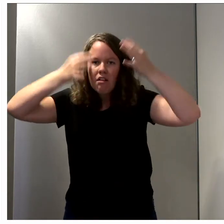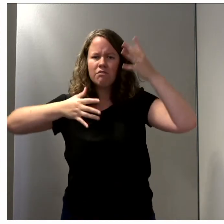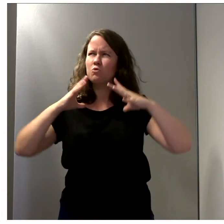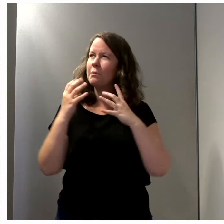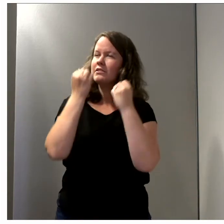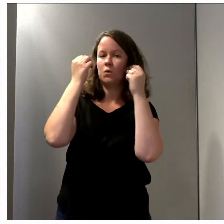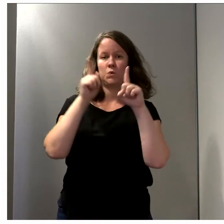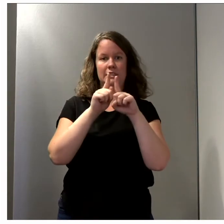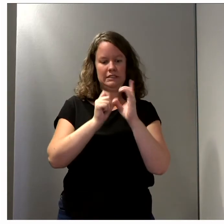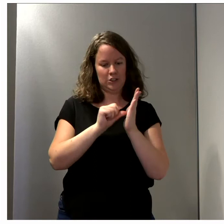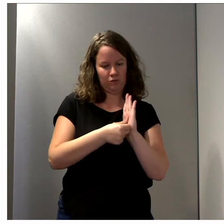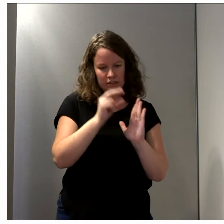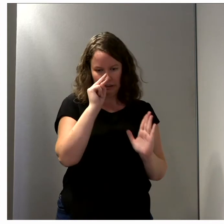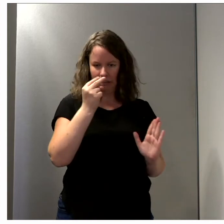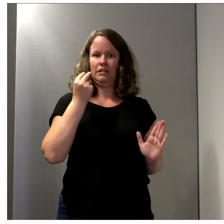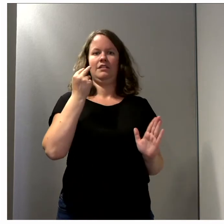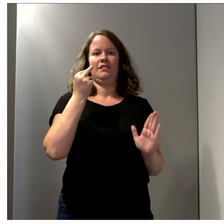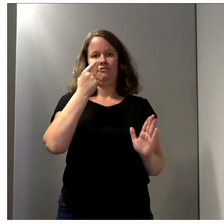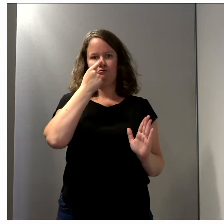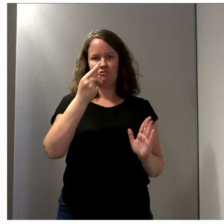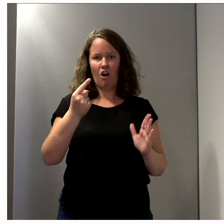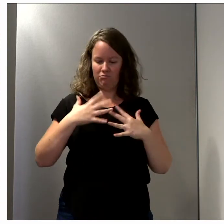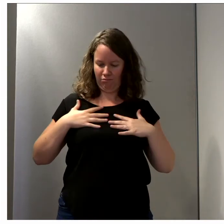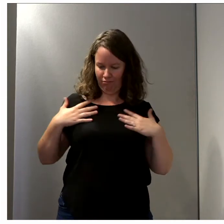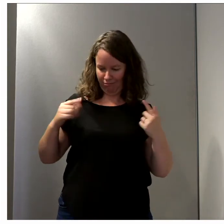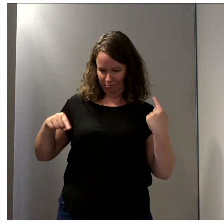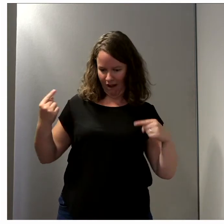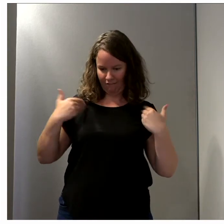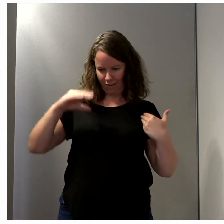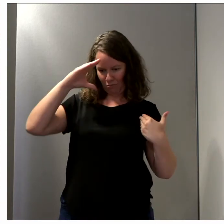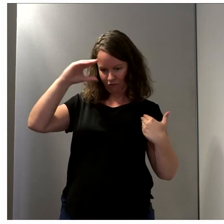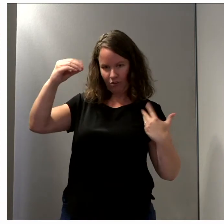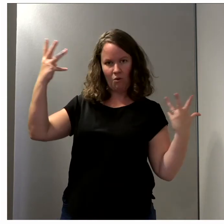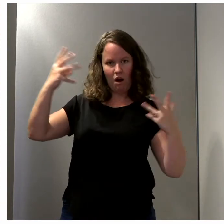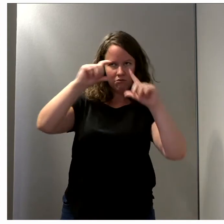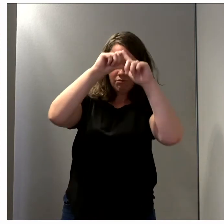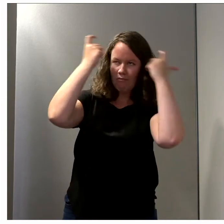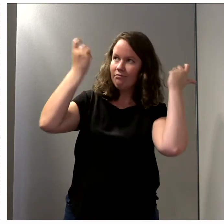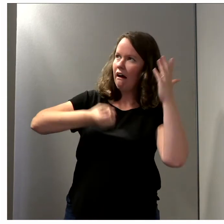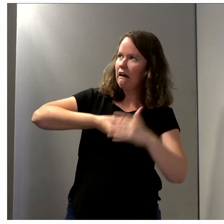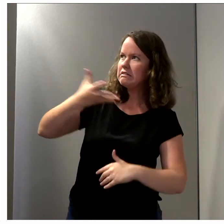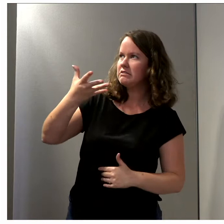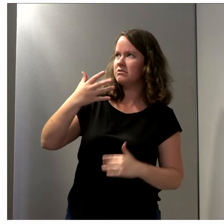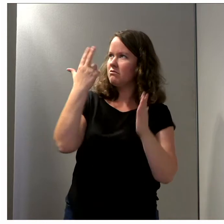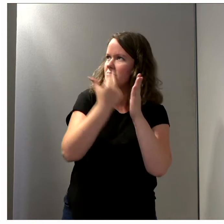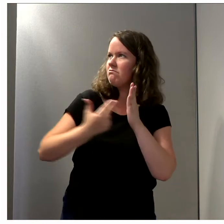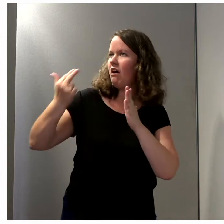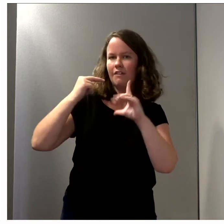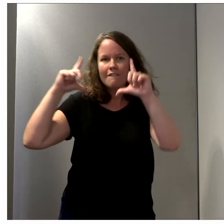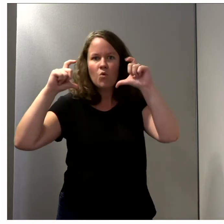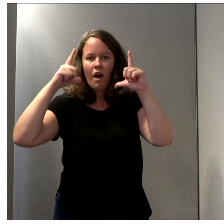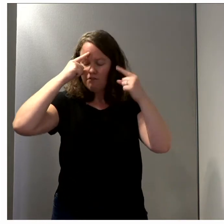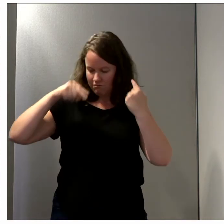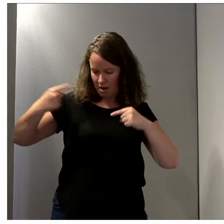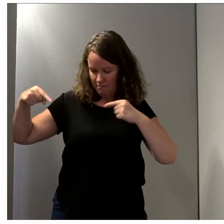une identité. Ils deviennent des musiciens, des peintres, des photographes à travers ces propositions. Et